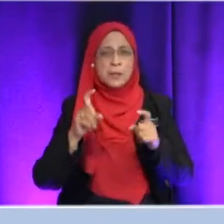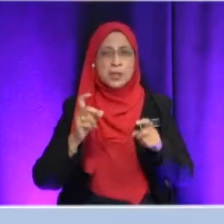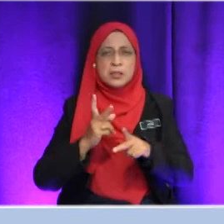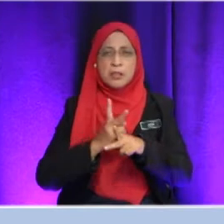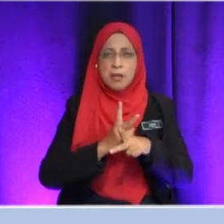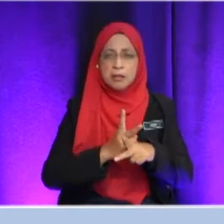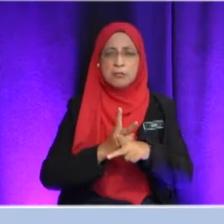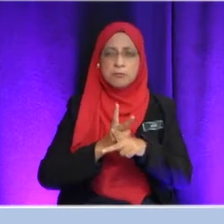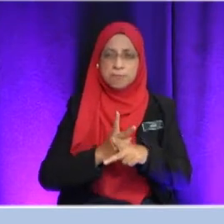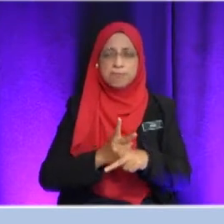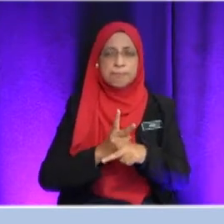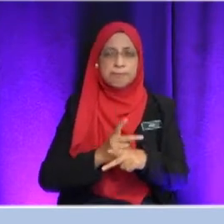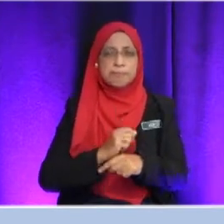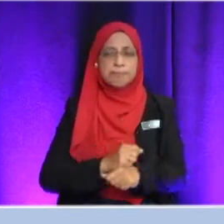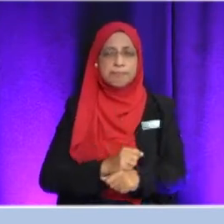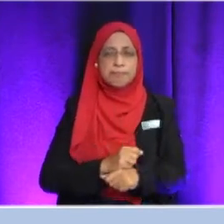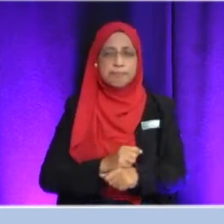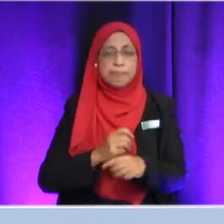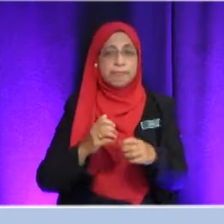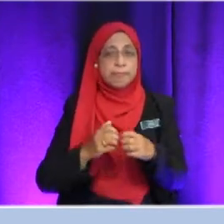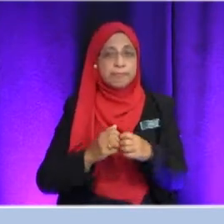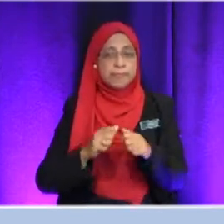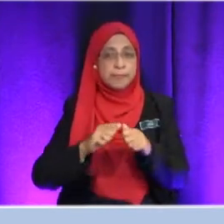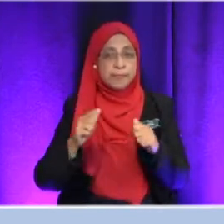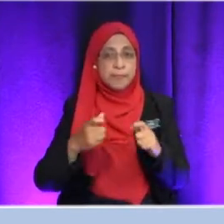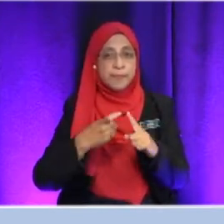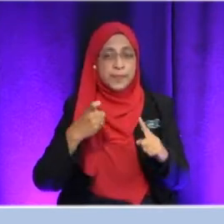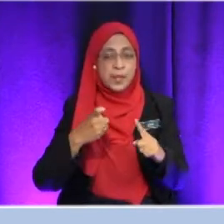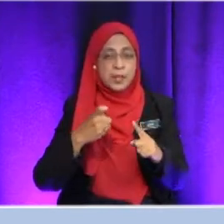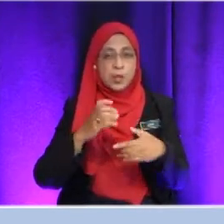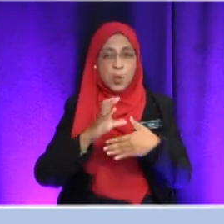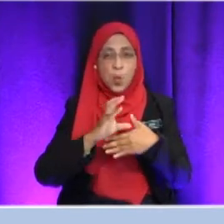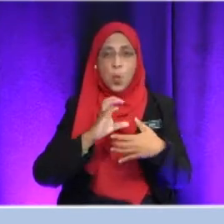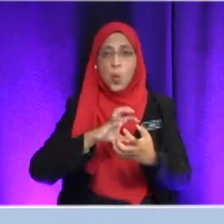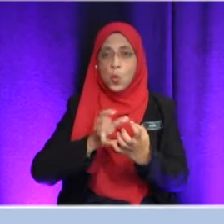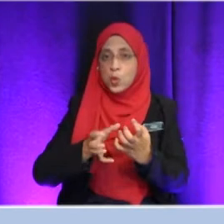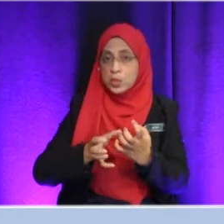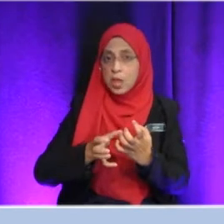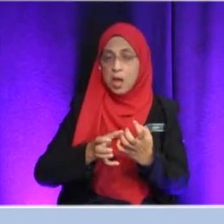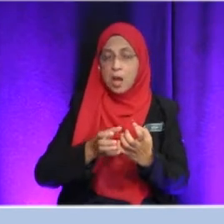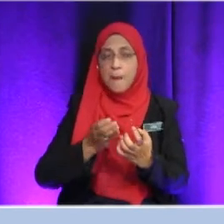yang kita mengelak daripada agar cedera Ya